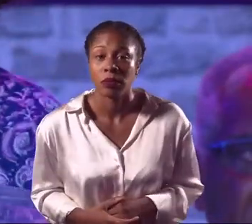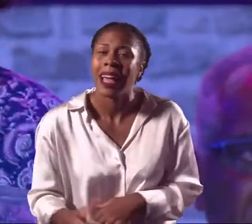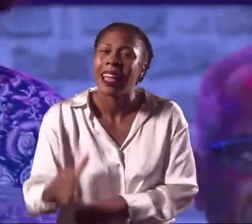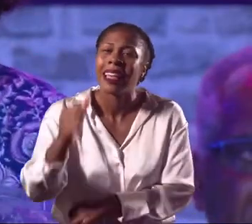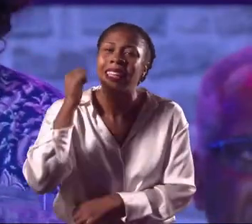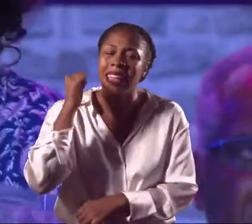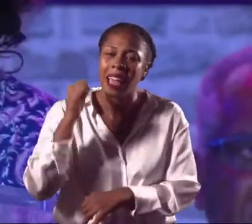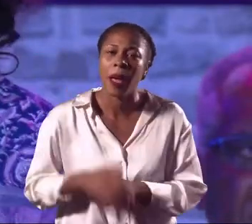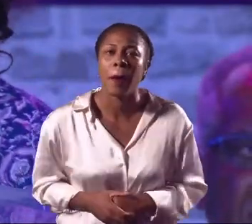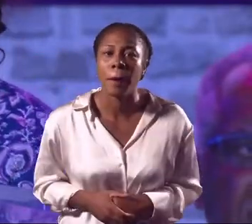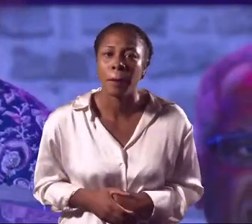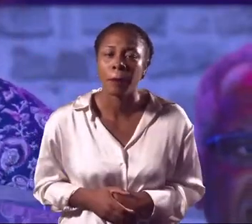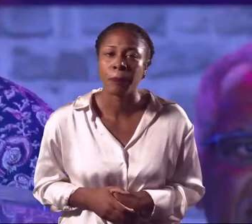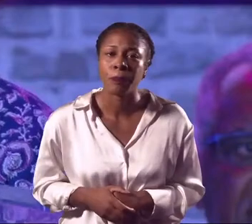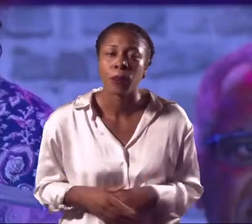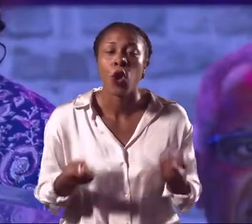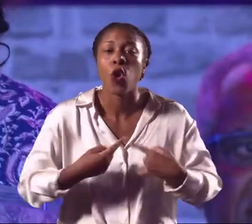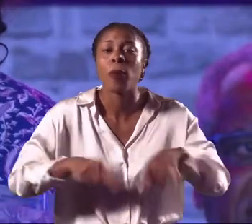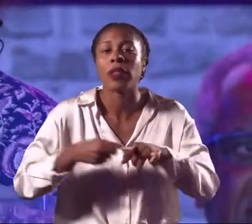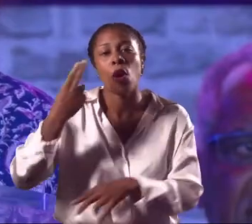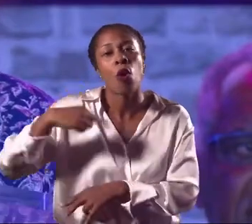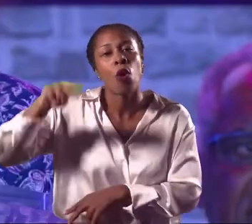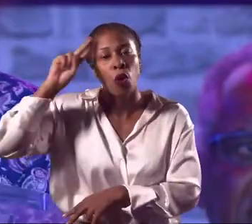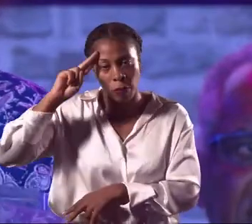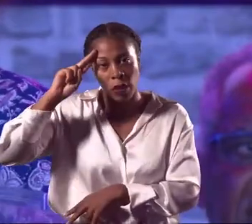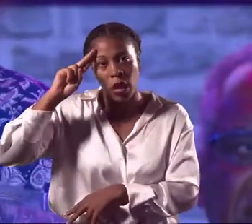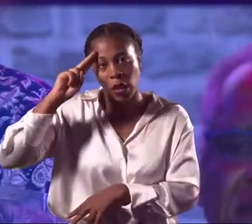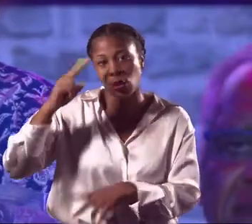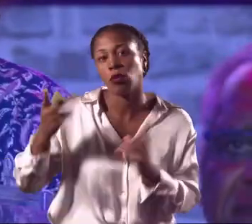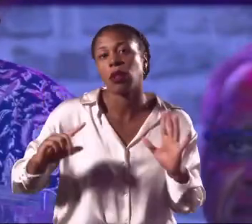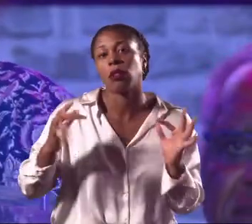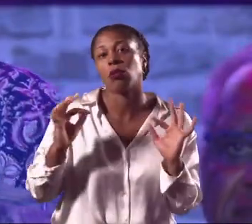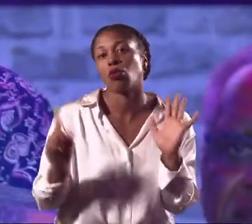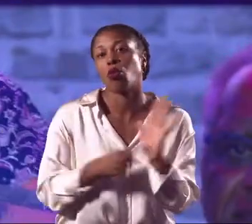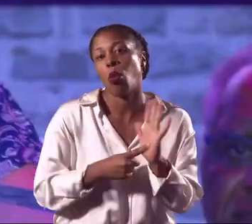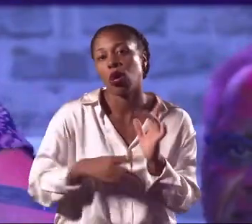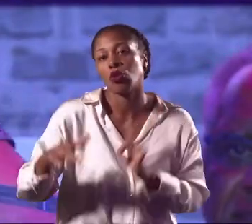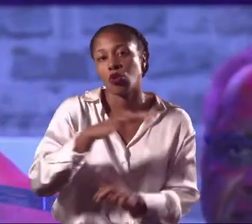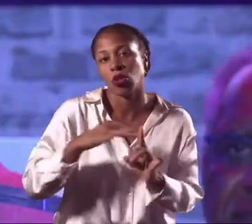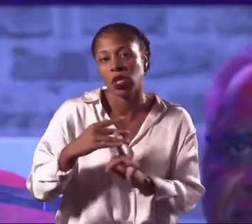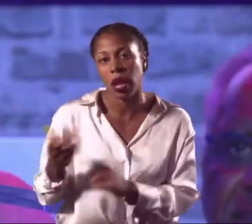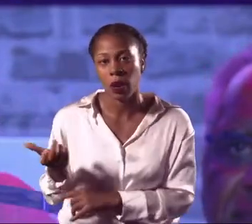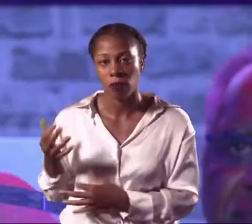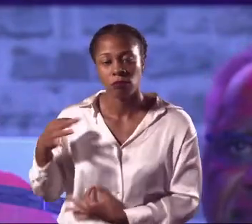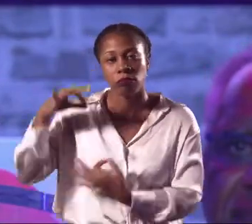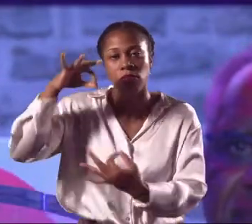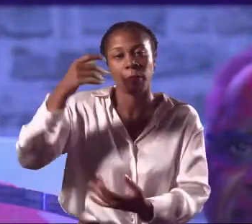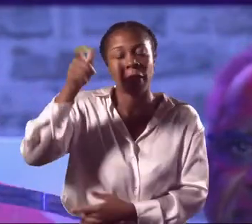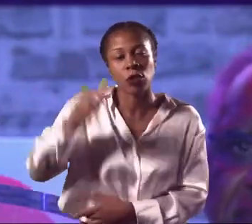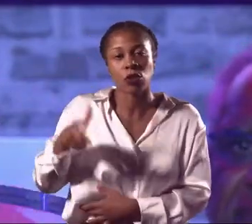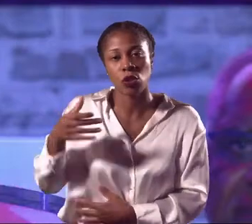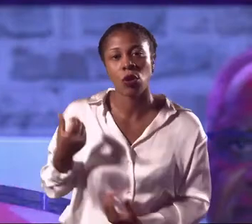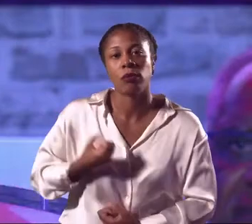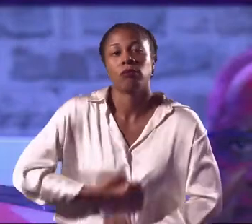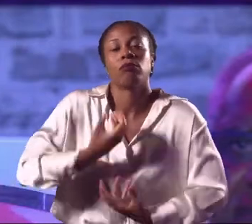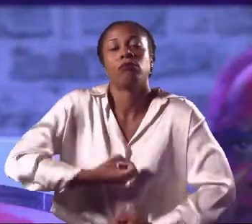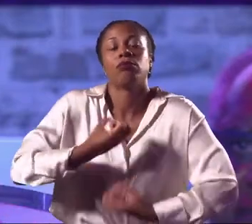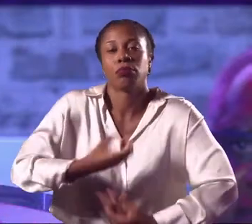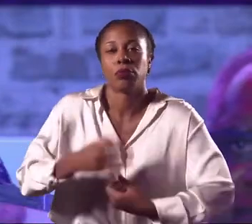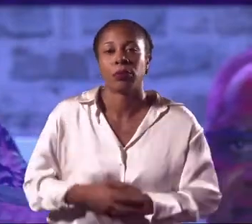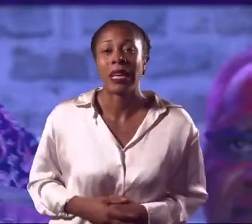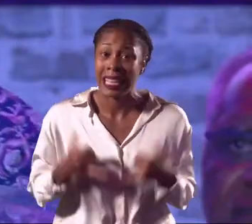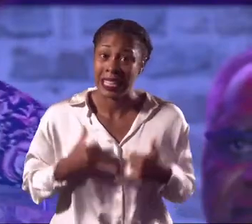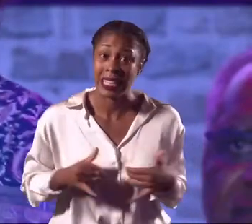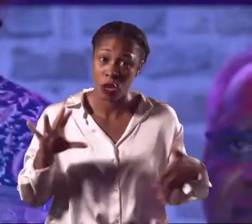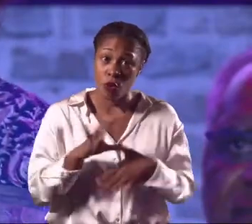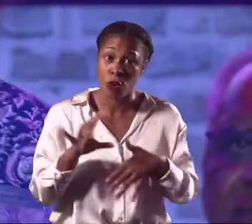un cas devant le Comité européen des droits sociaux. Je veux leur dire ici, depuis la Guadeloupe,